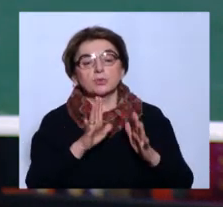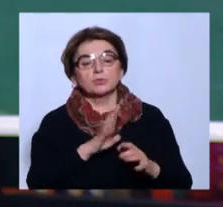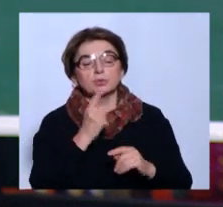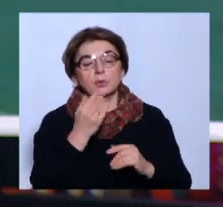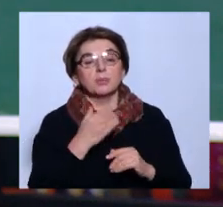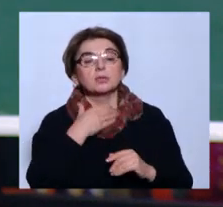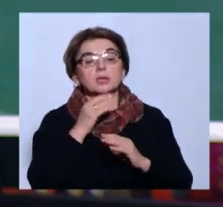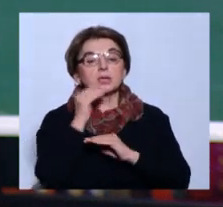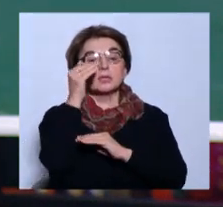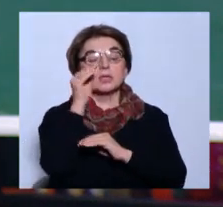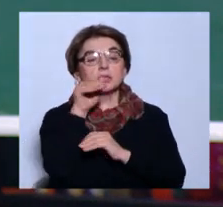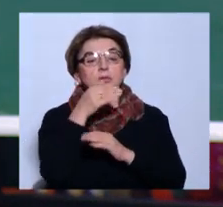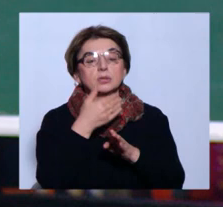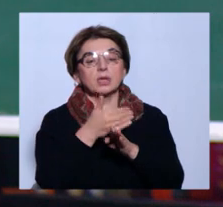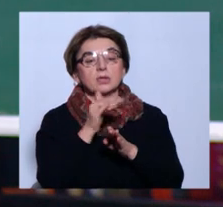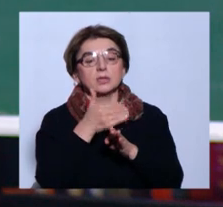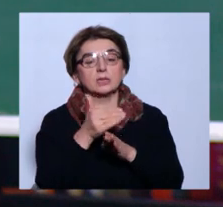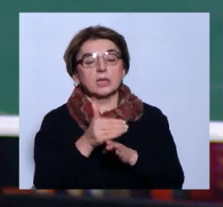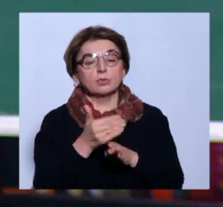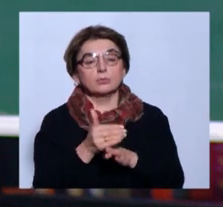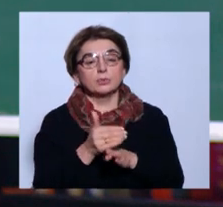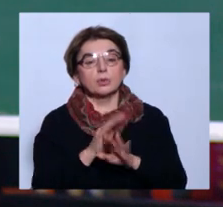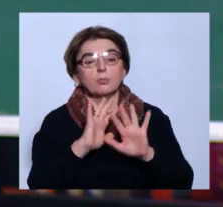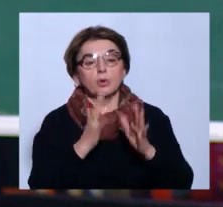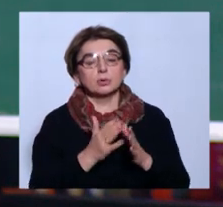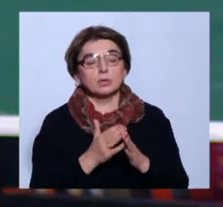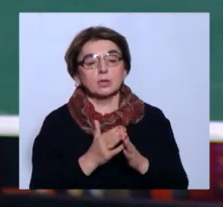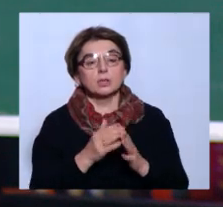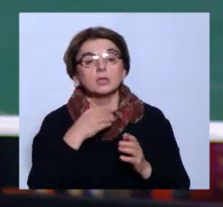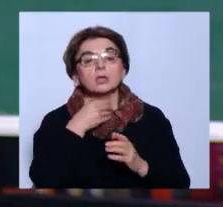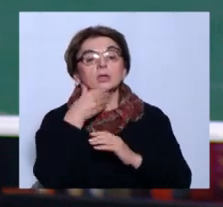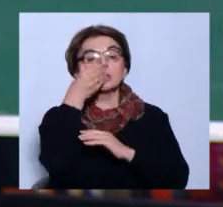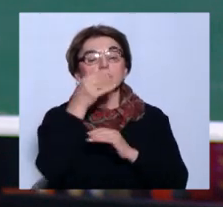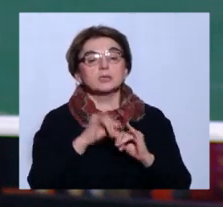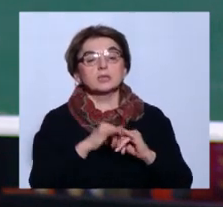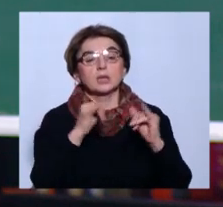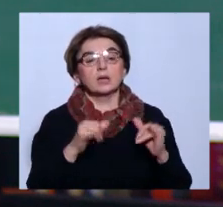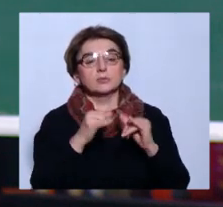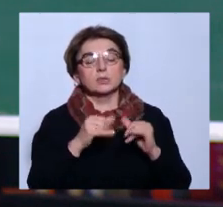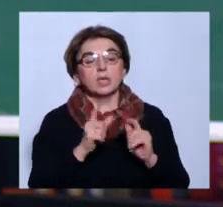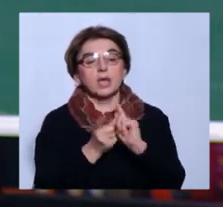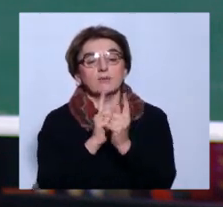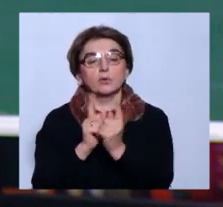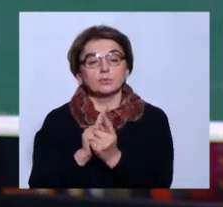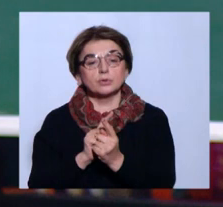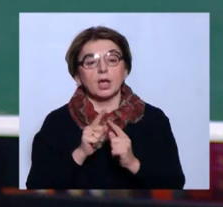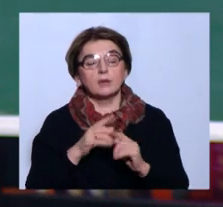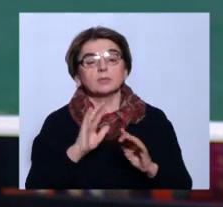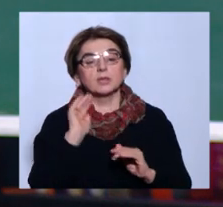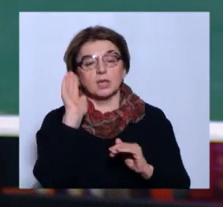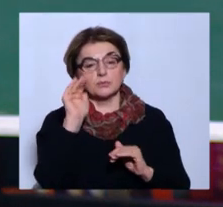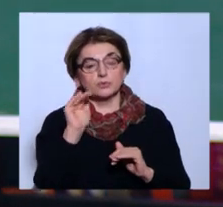ასე თანდათანობით მოხდა კისრის განვითარება და ევოლუცია. ამით მე თქვენ